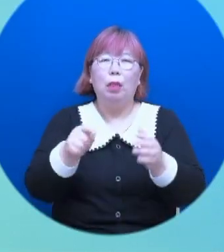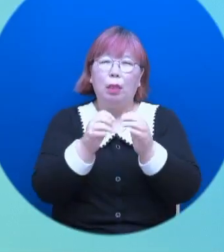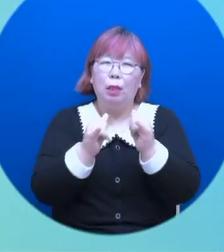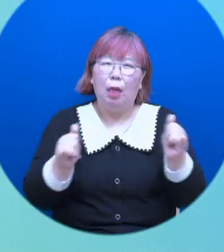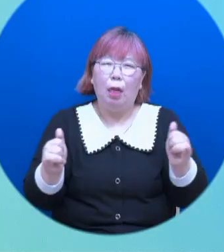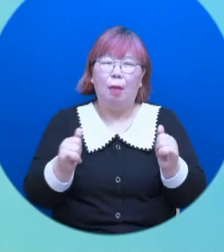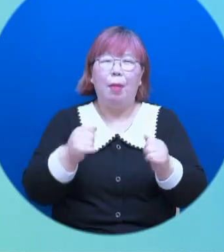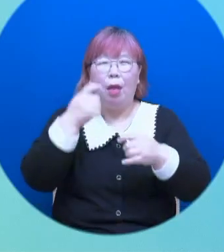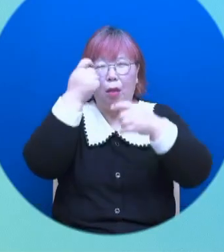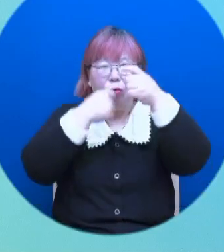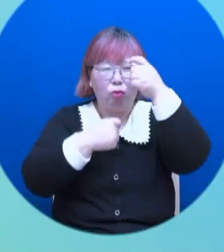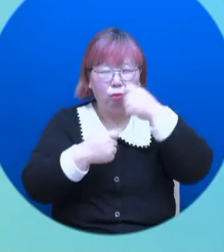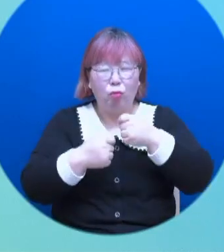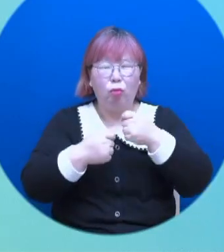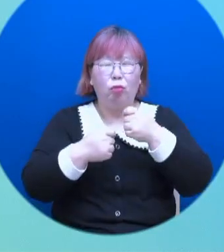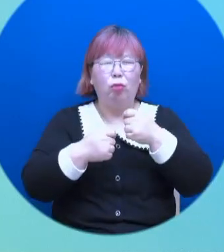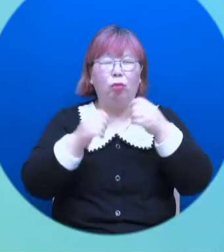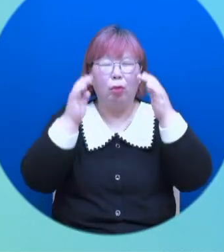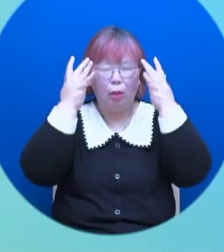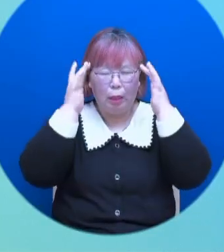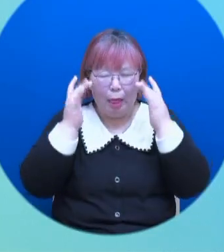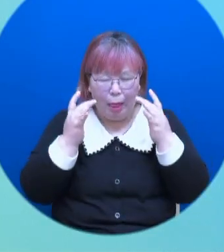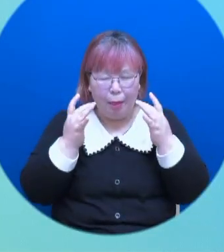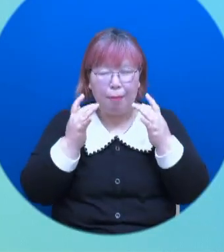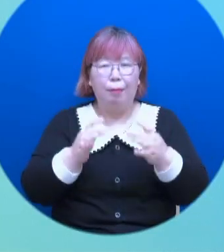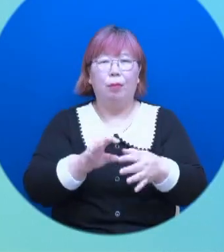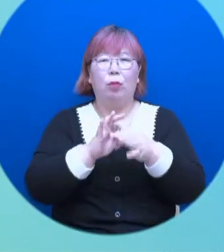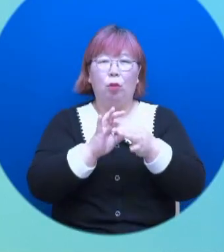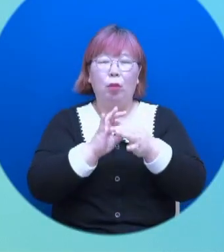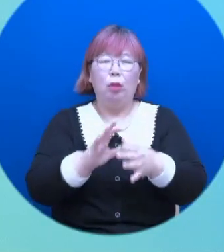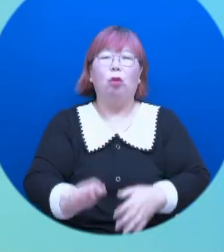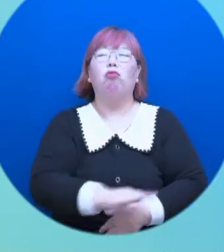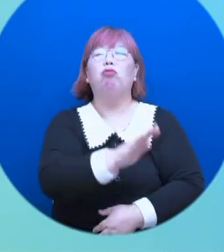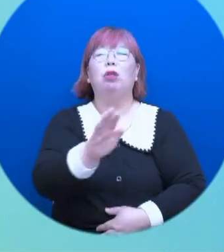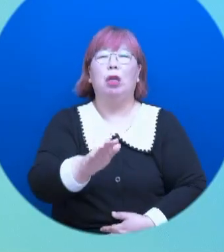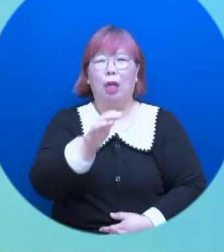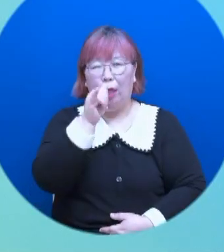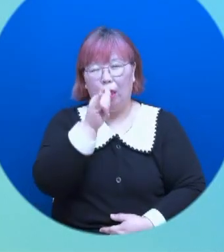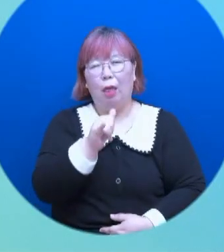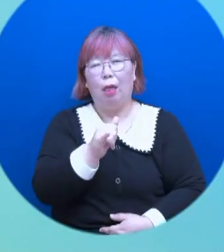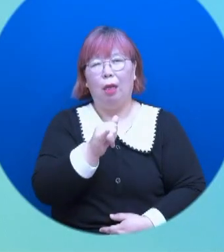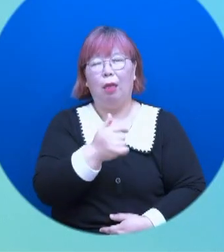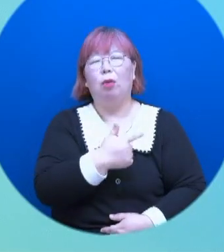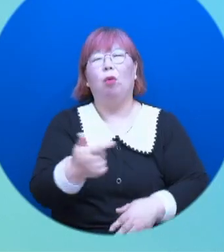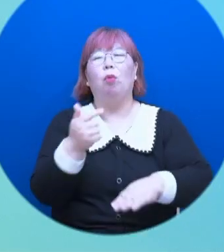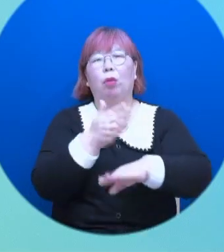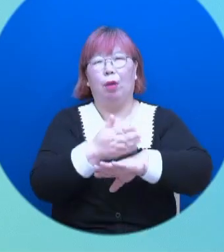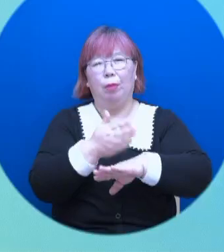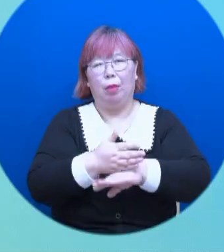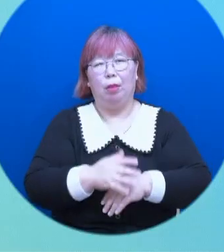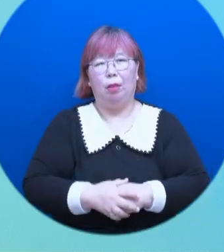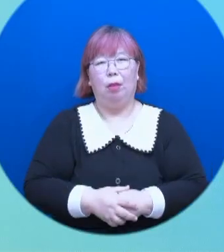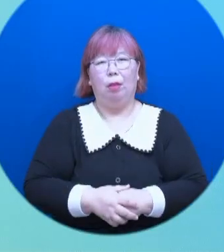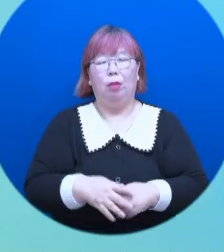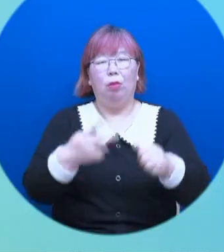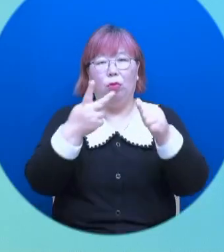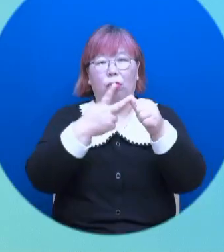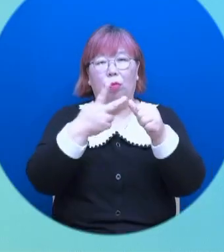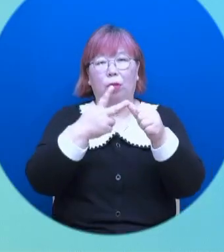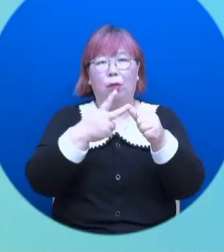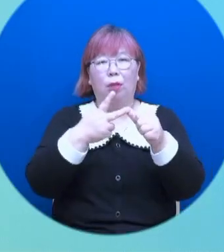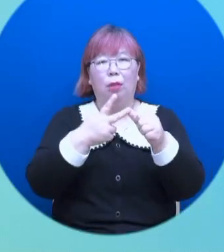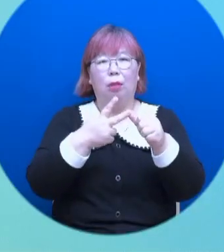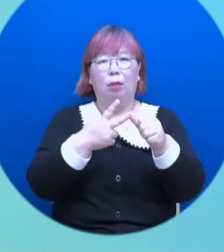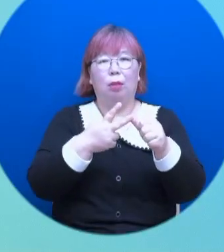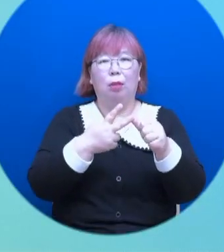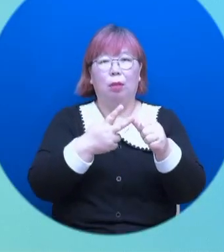눈물과 땀방울로 인하여 지금 우리가 있구나. 너무너무 감사했습니다. 두 번째로 놀란 것은